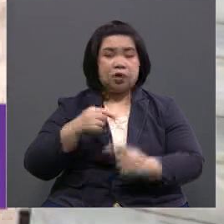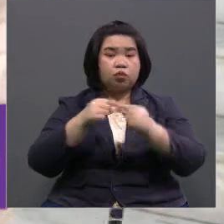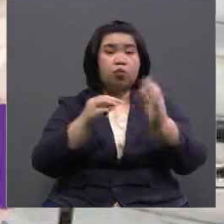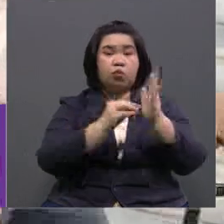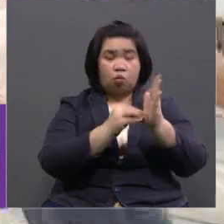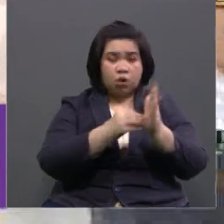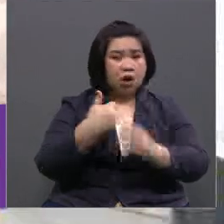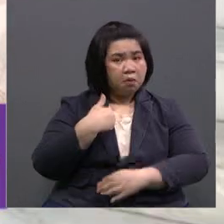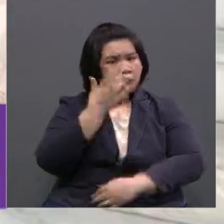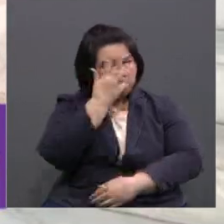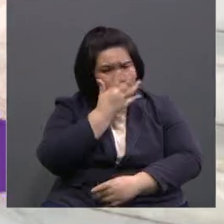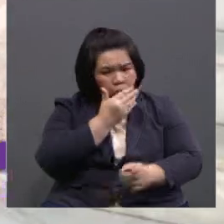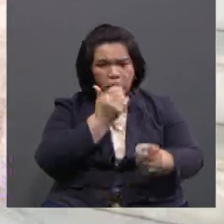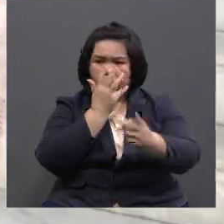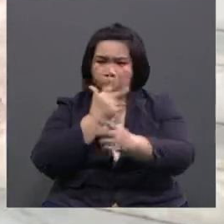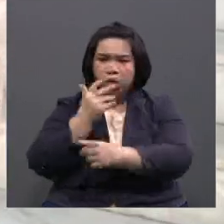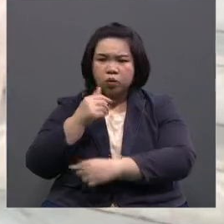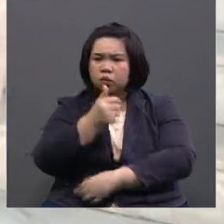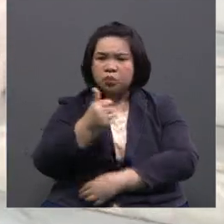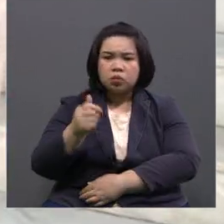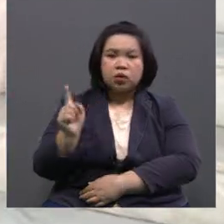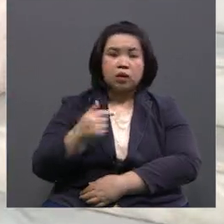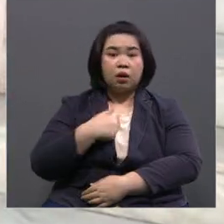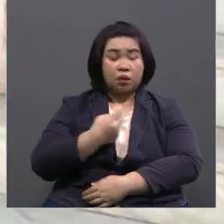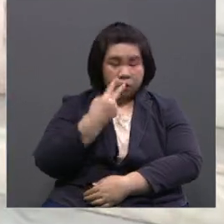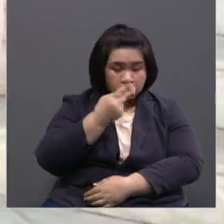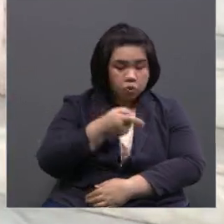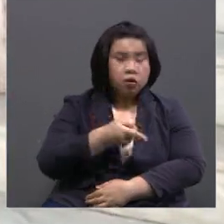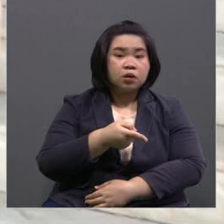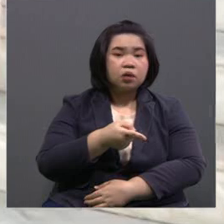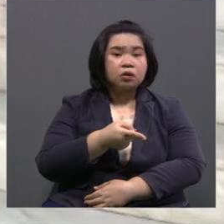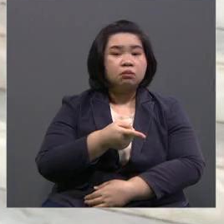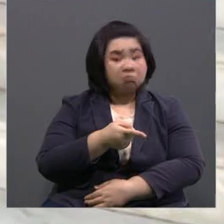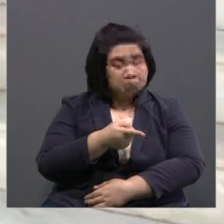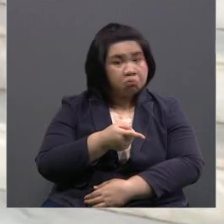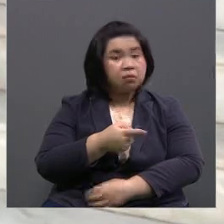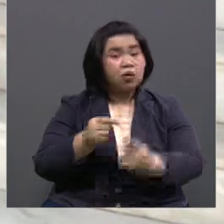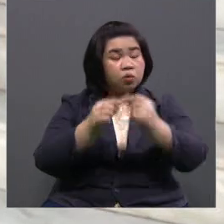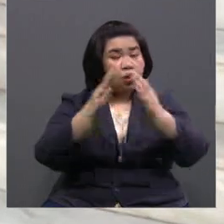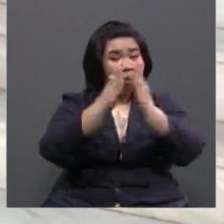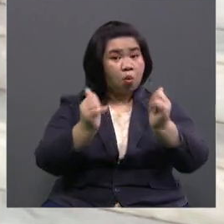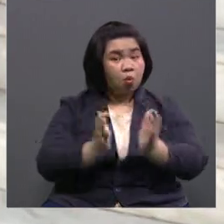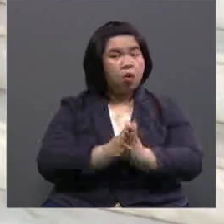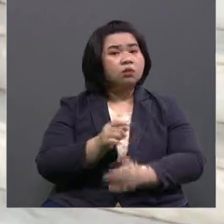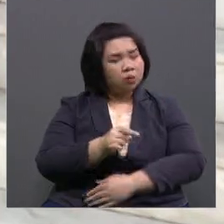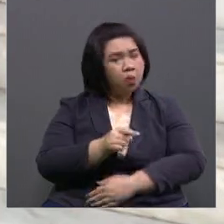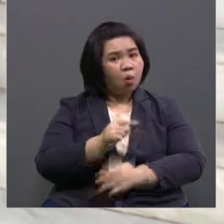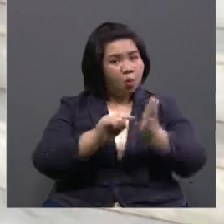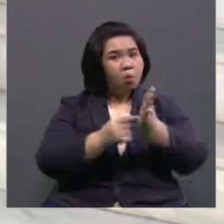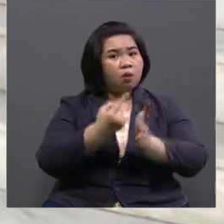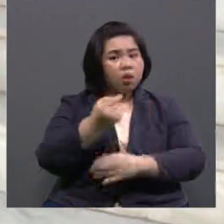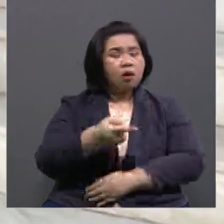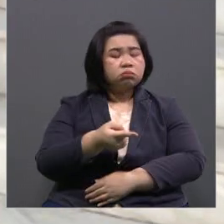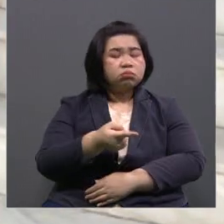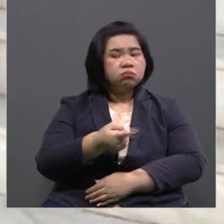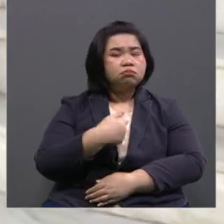พนี่ก็มีอะไรที่ดีๆมากเลยค่ะอย่างเช่นมาวัดนี้นะคะมาวัดมหาธาตุเนี่ยรู้สึกมาเป็นครั้งแรกนะคะ